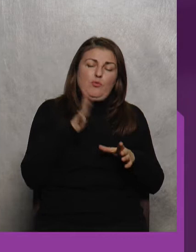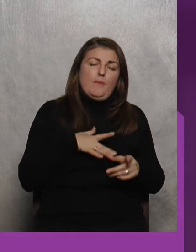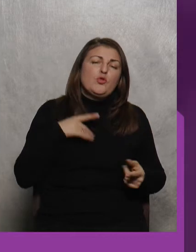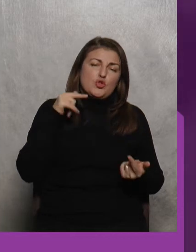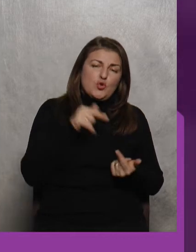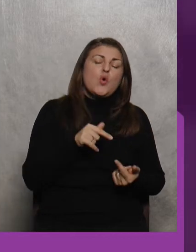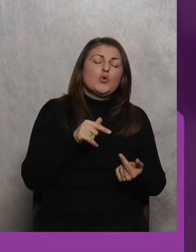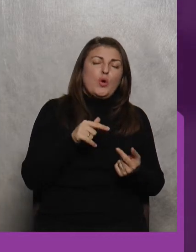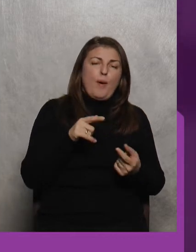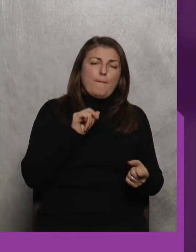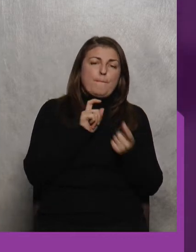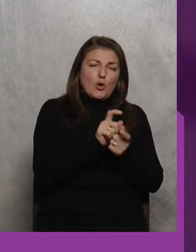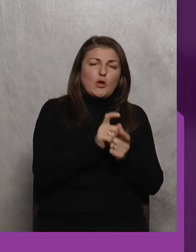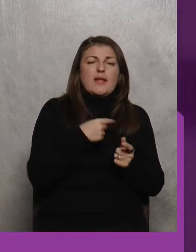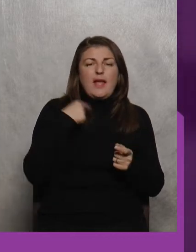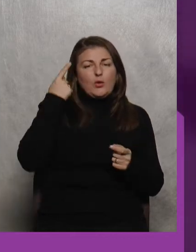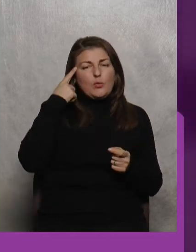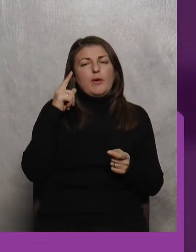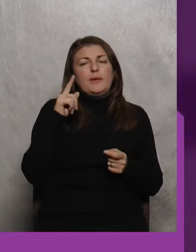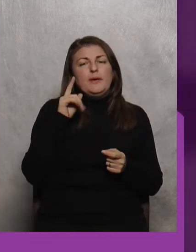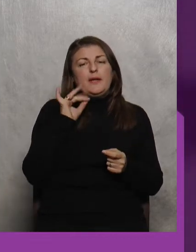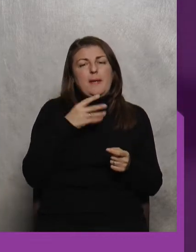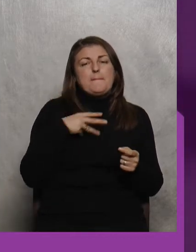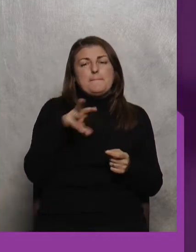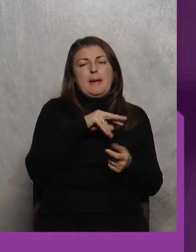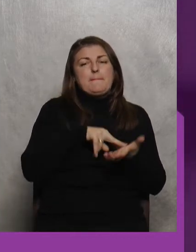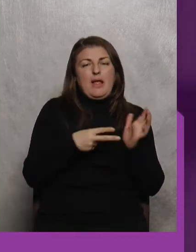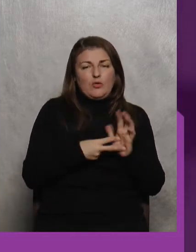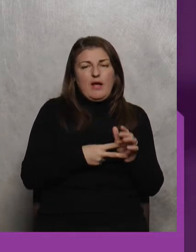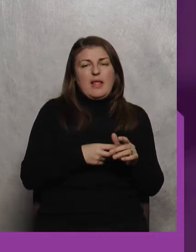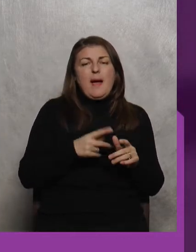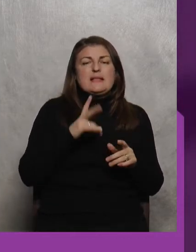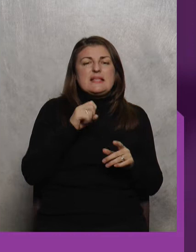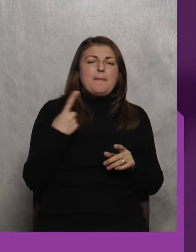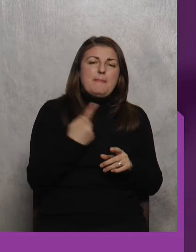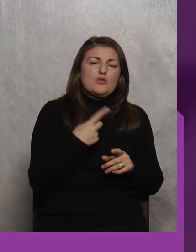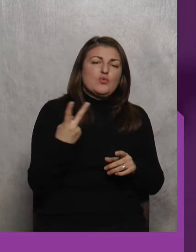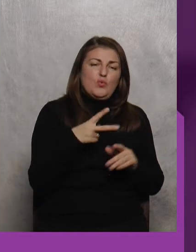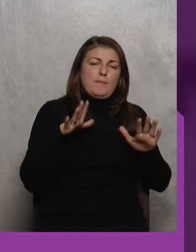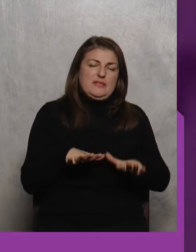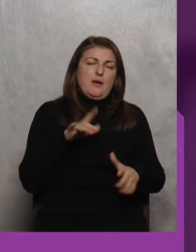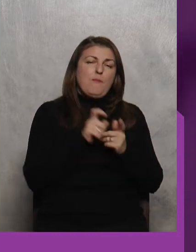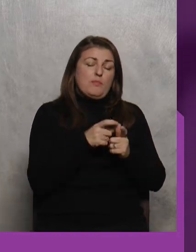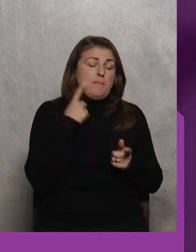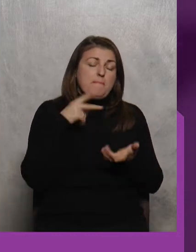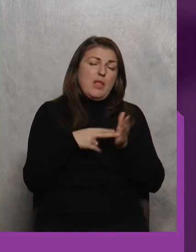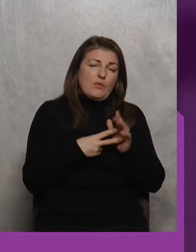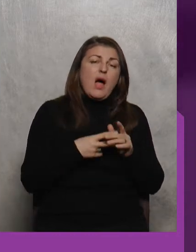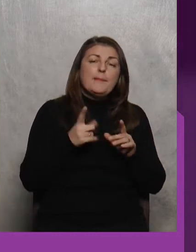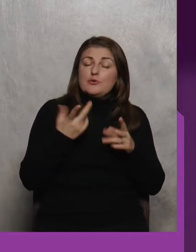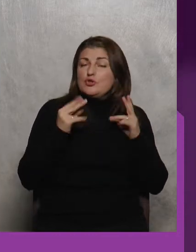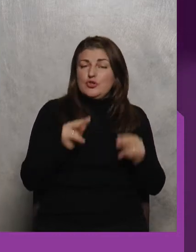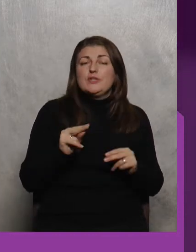достойно боротися, і я думаю, і ми і планували за перше-друге місце боротися, якщо чесно, тому що була